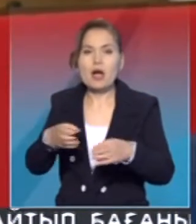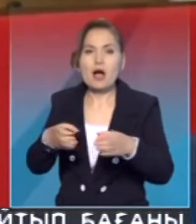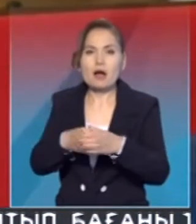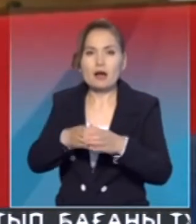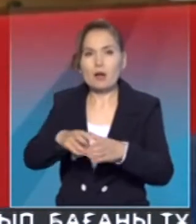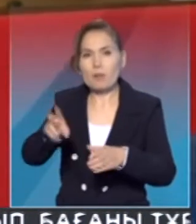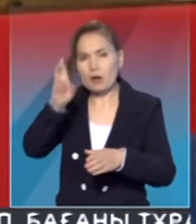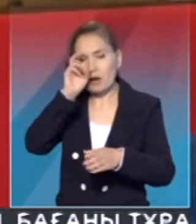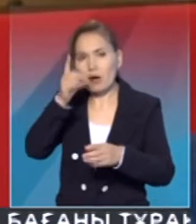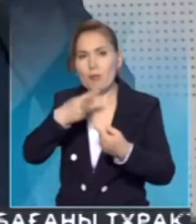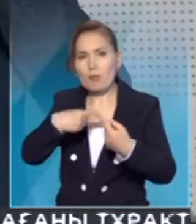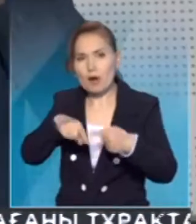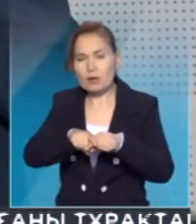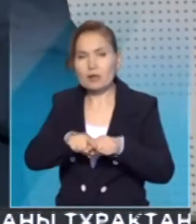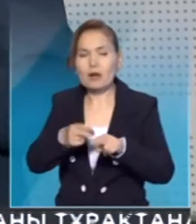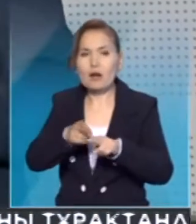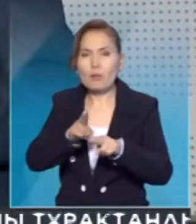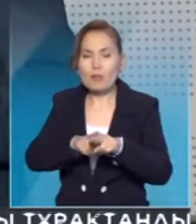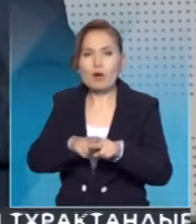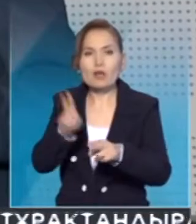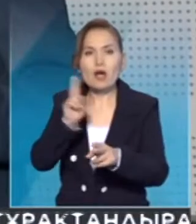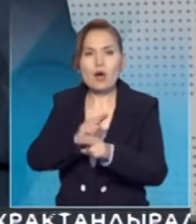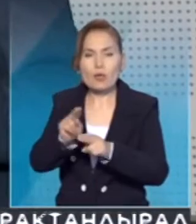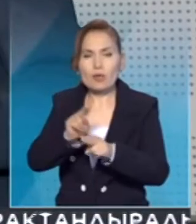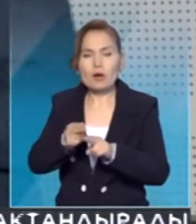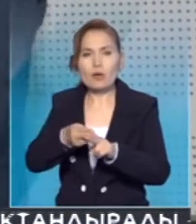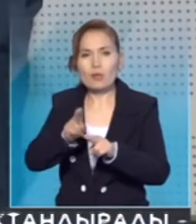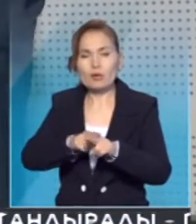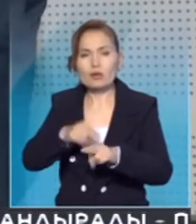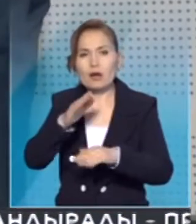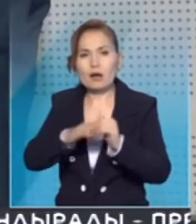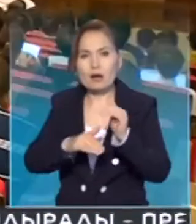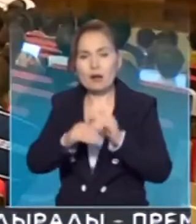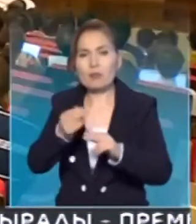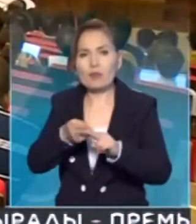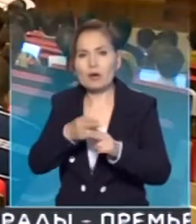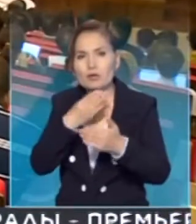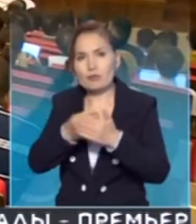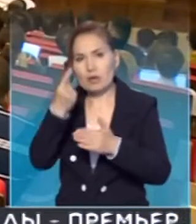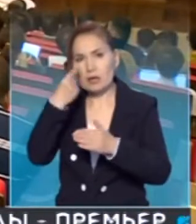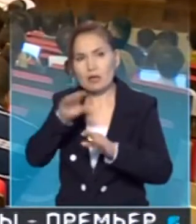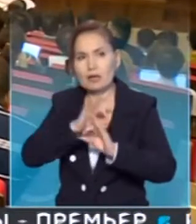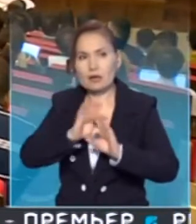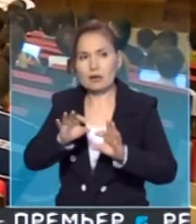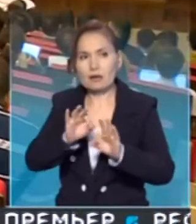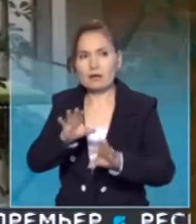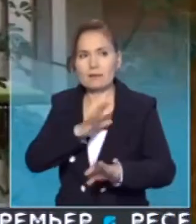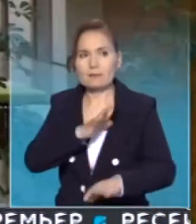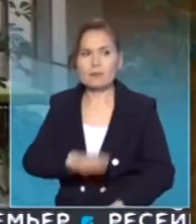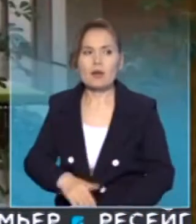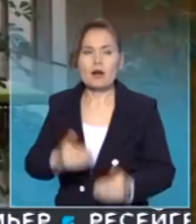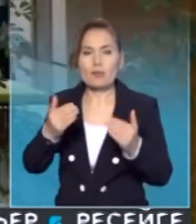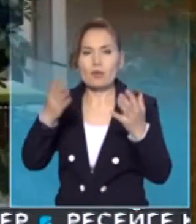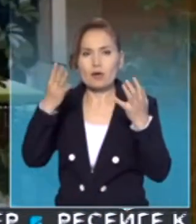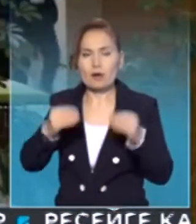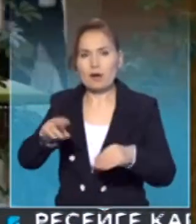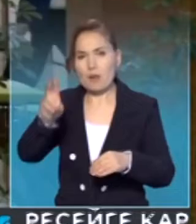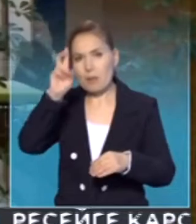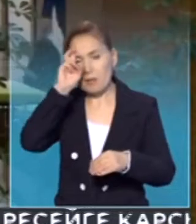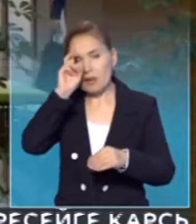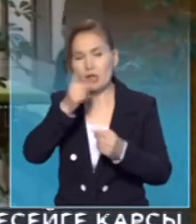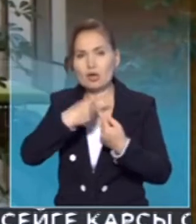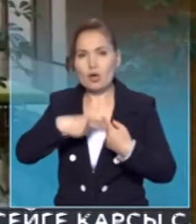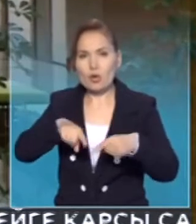командаларға мемлекеттік органдарға тағылымдамадан өтіп, білімін тәжірибе жүзінде шыңдауға мүмкіндік бар. Бүгінгі мемлекеттік